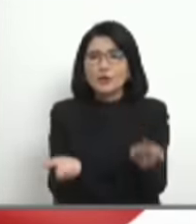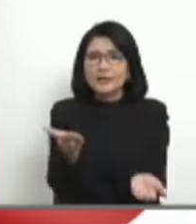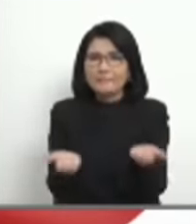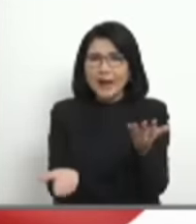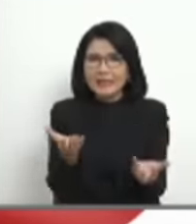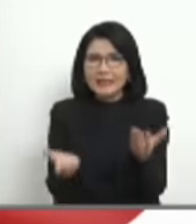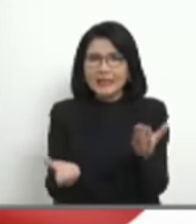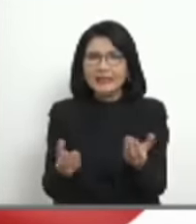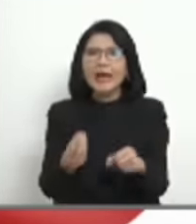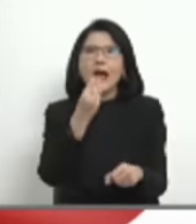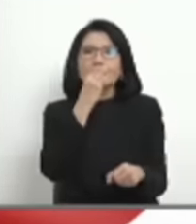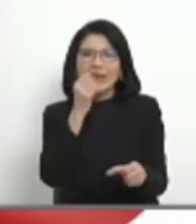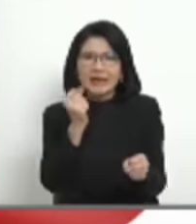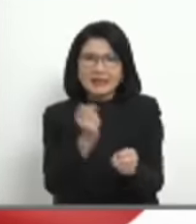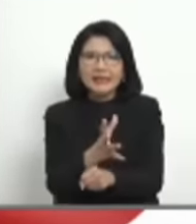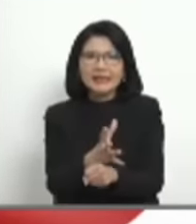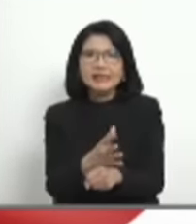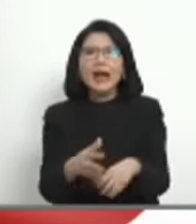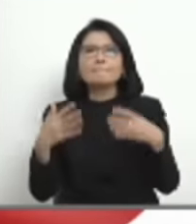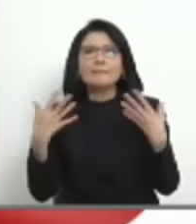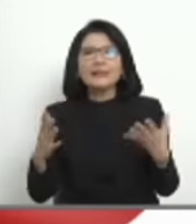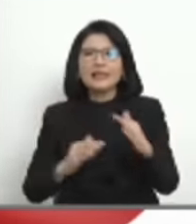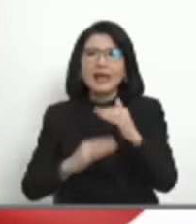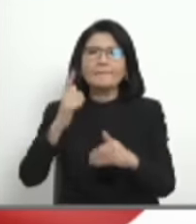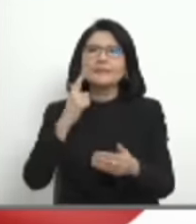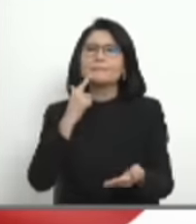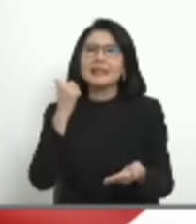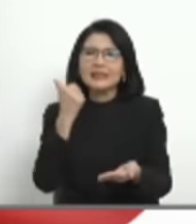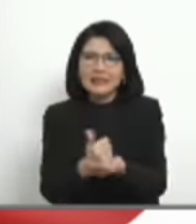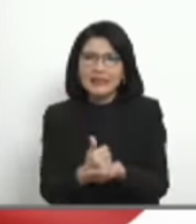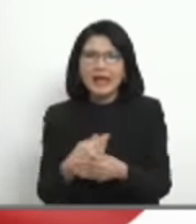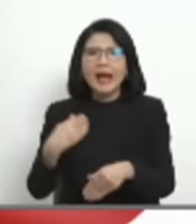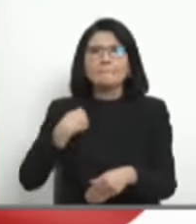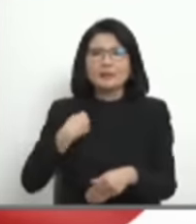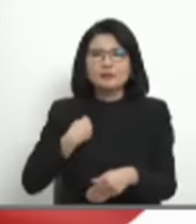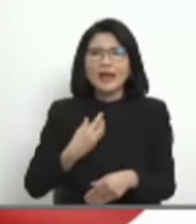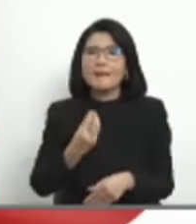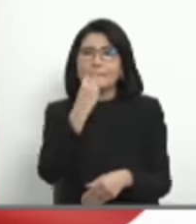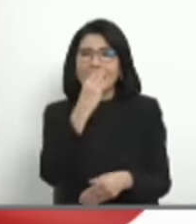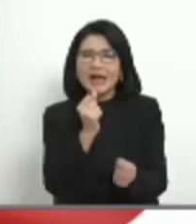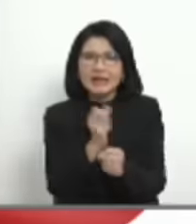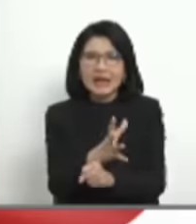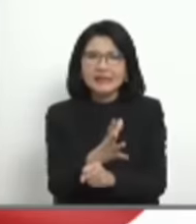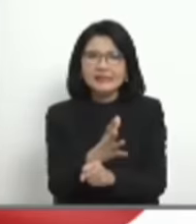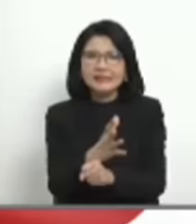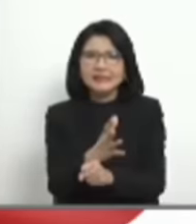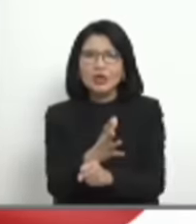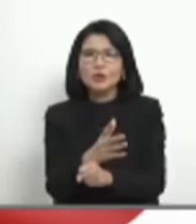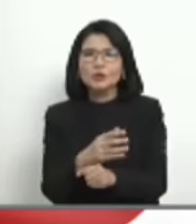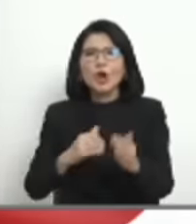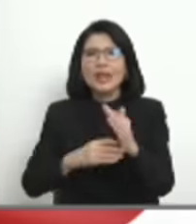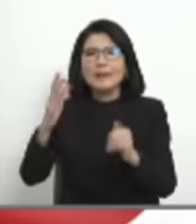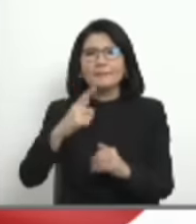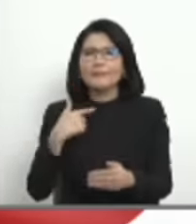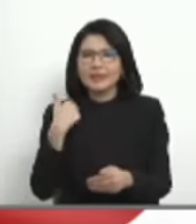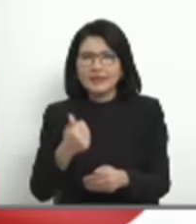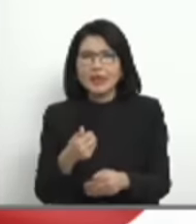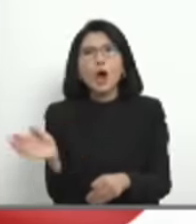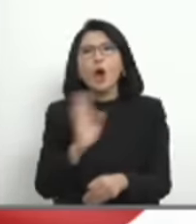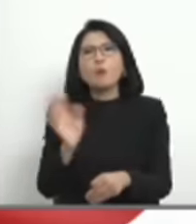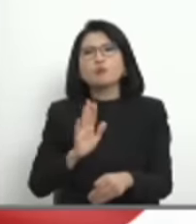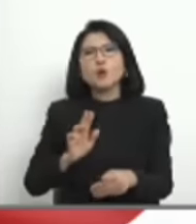makan gratis mana yang lebih diprioritaskan maksud saya adalah makan gratis diprioritaskan bukan berarti